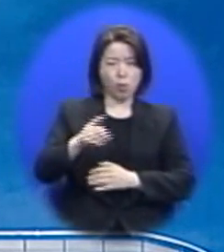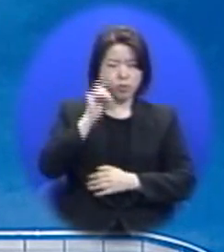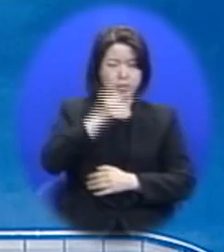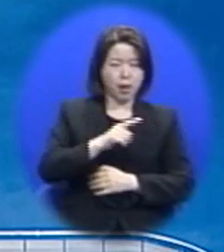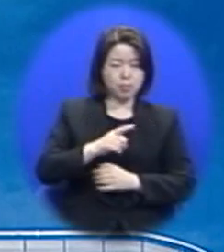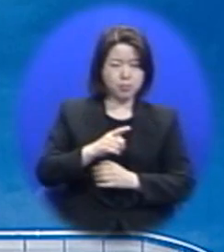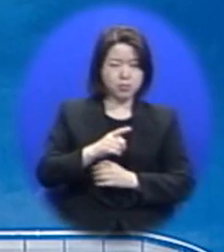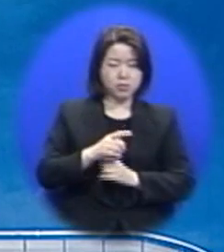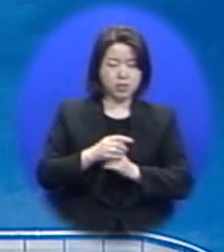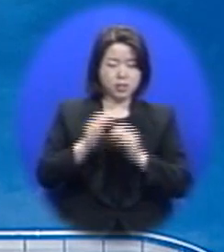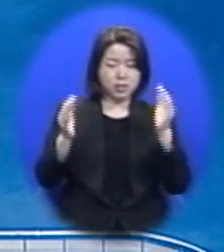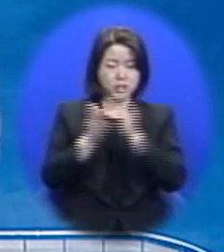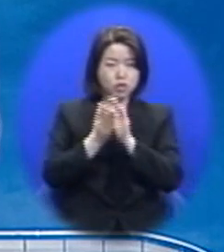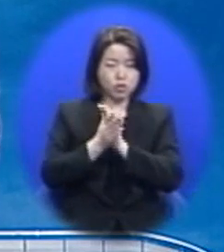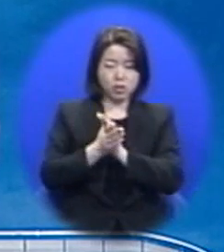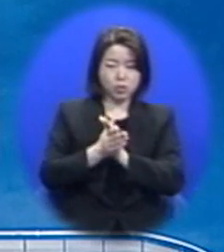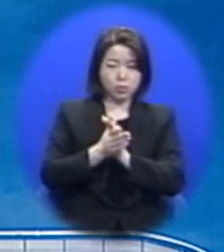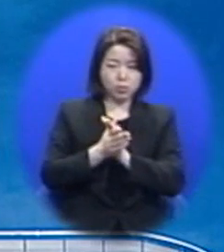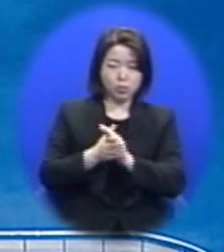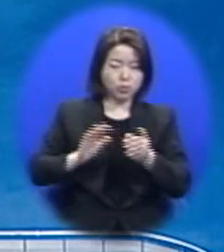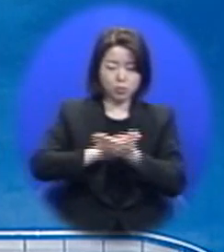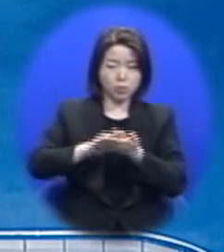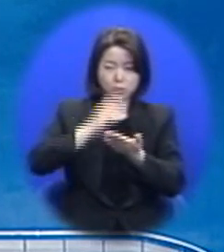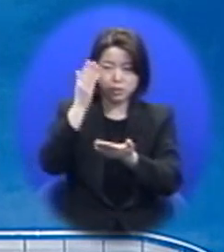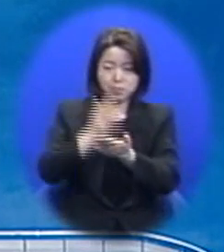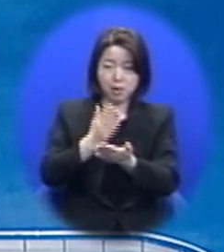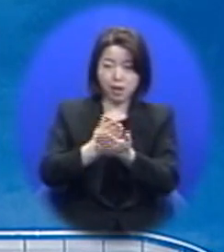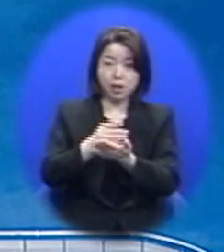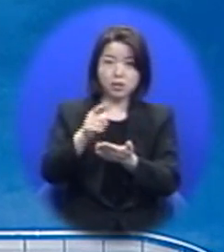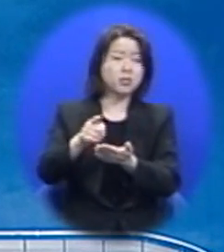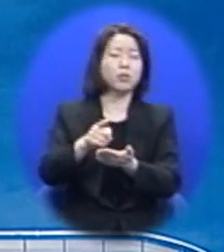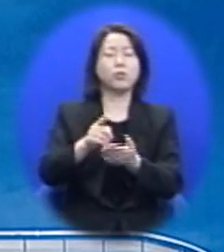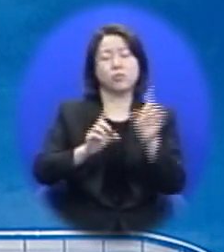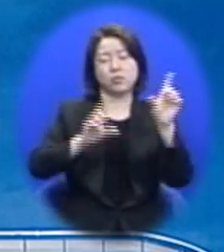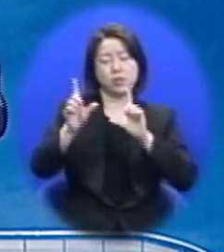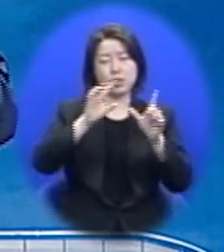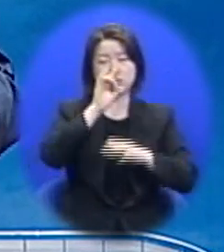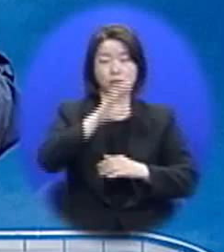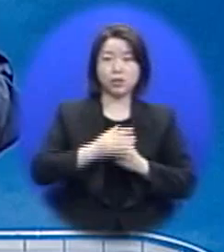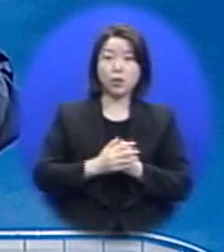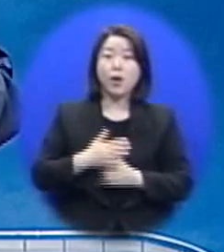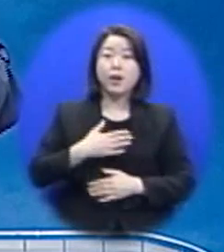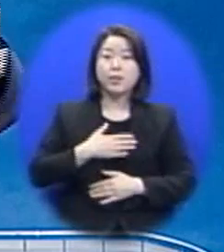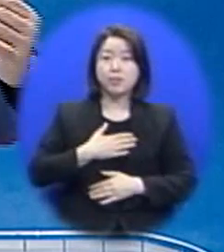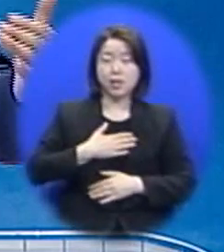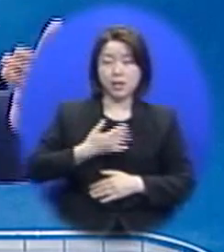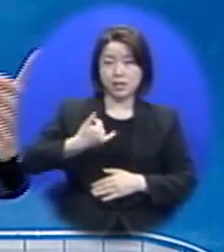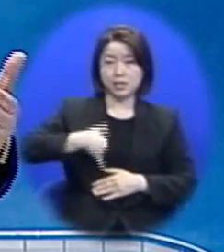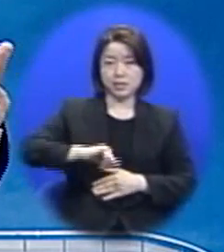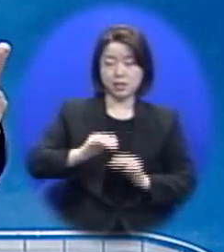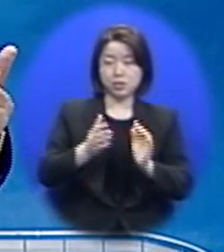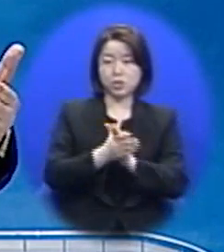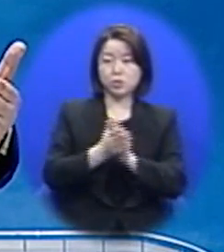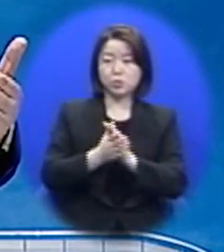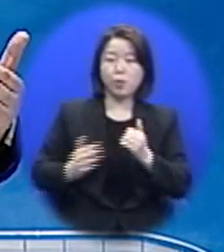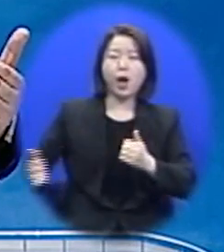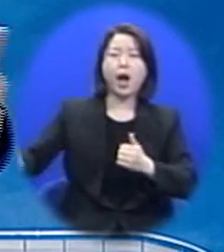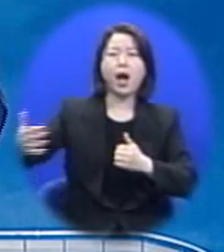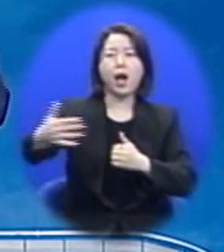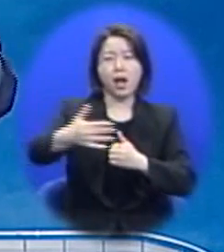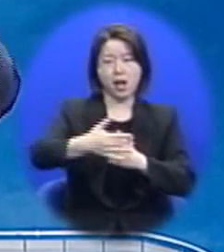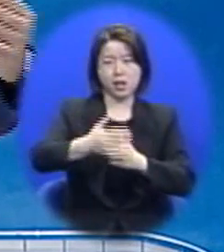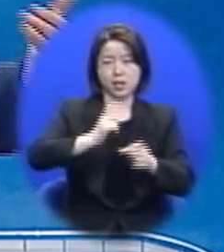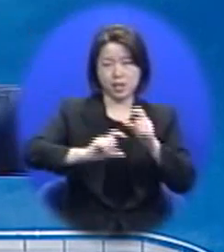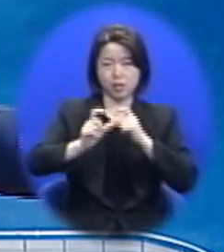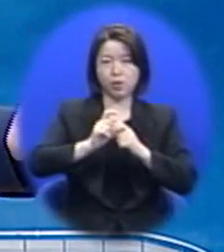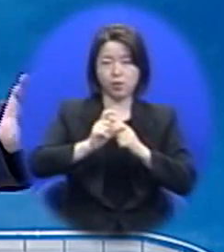마, 이렇게만 말해서는 안 됩니다. 내 자녀의 친구들을 함께 아우러야 됩니다.